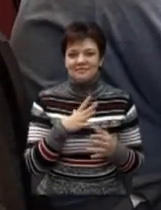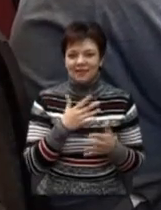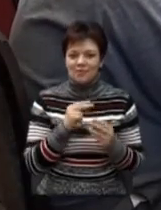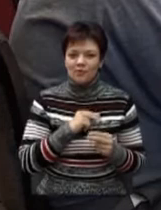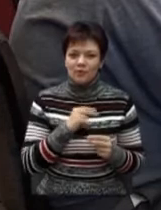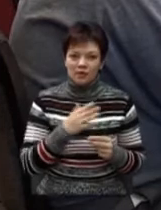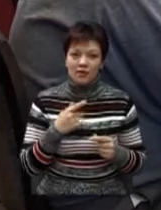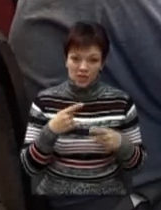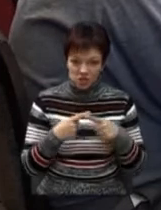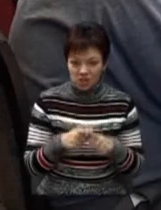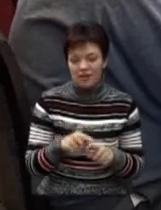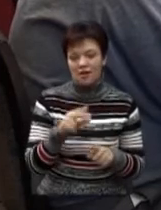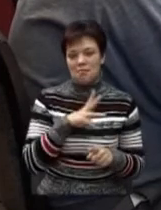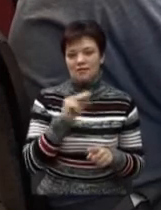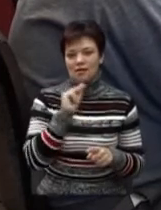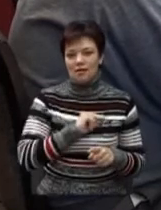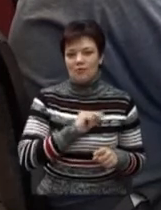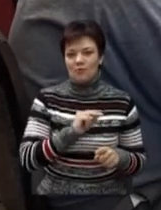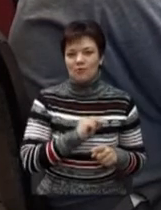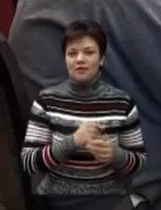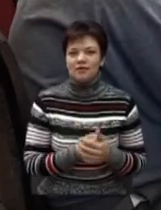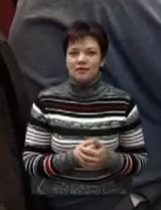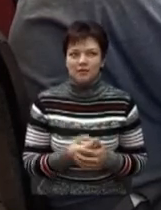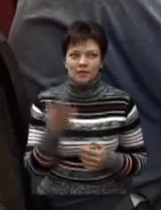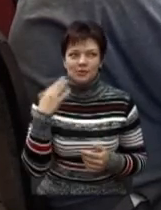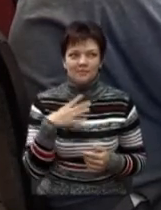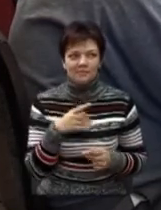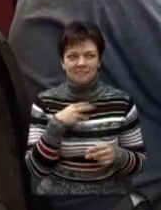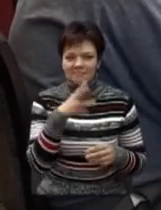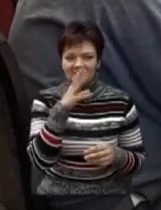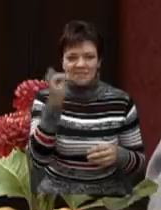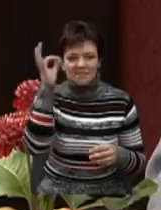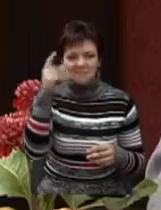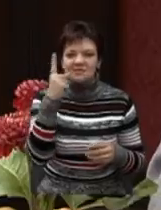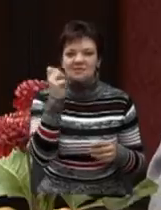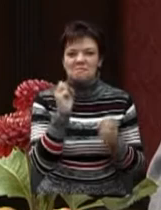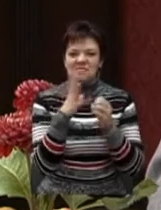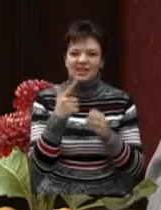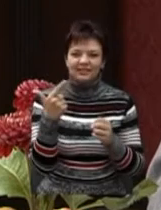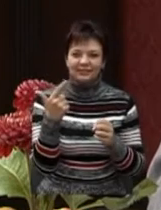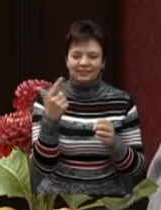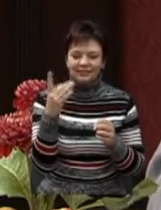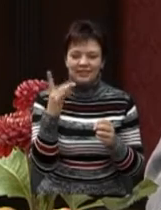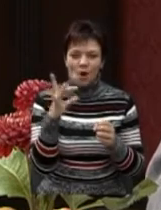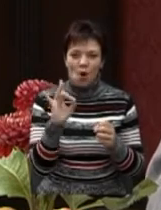здесь. Тоже инженером, как сейчас помню, на 115 рублей. А потом грянул